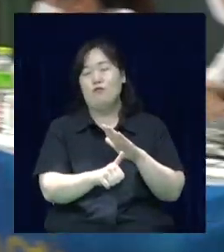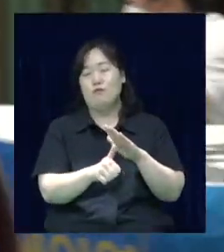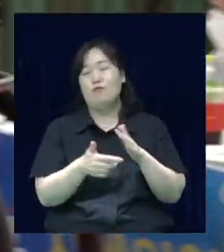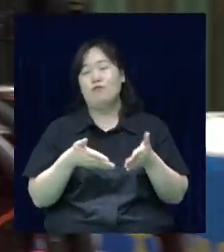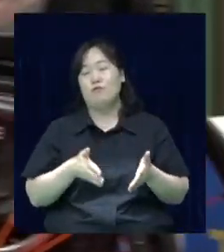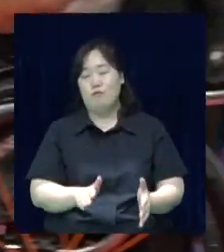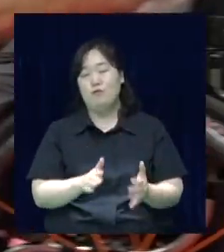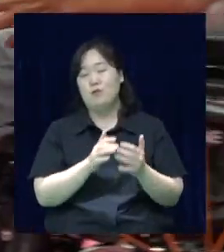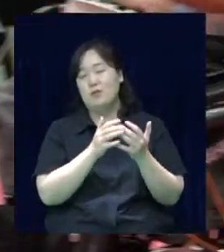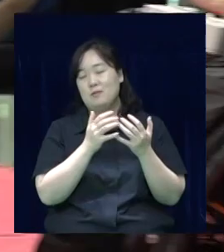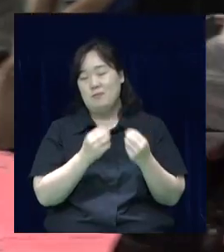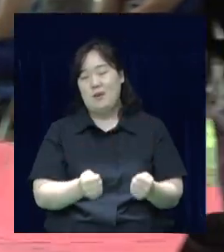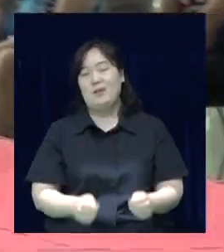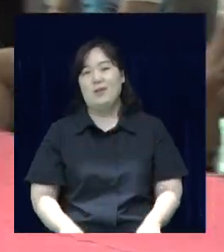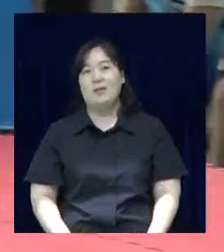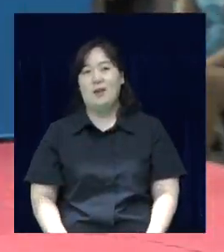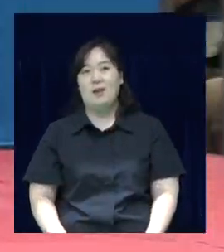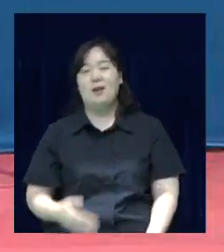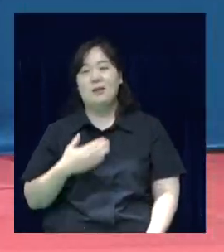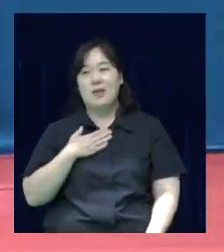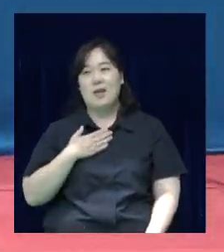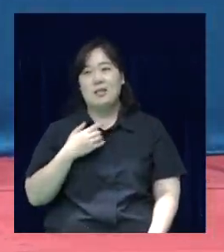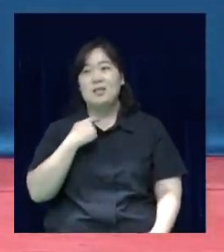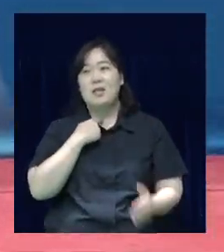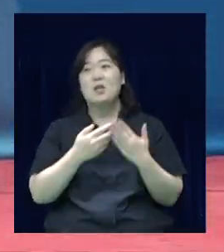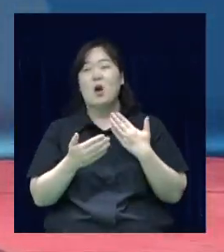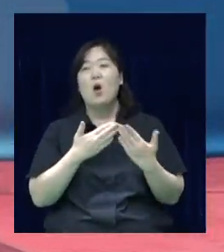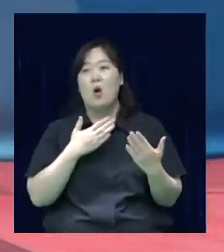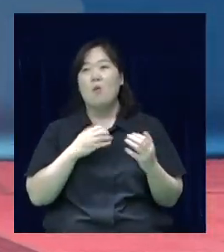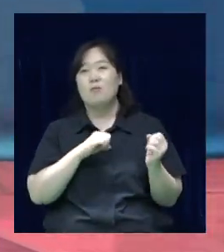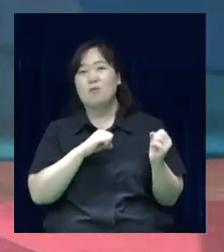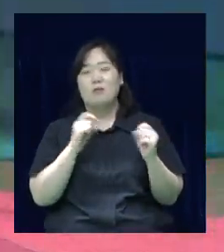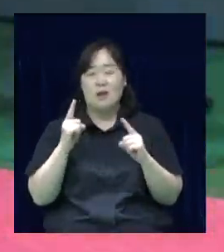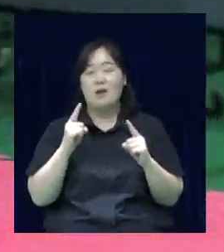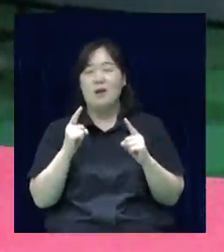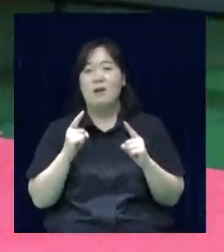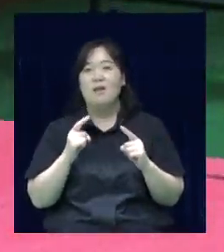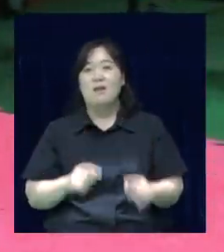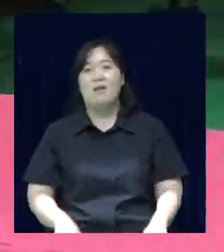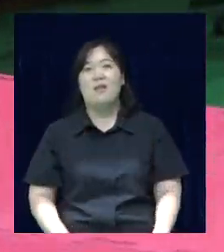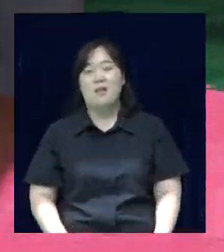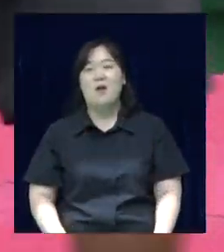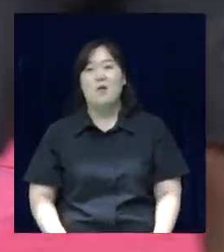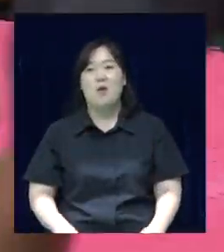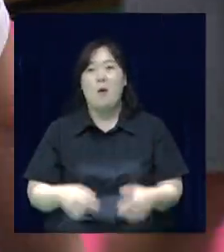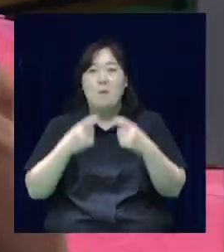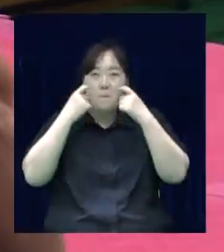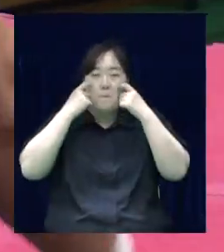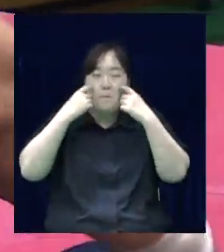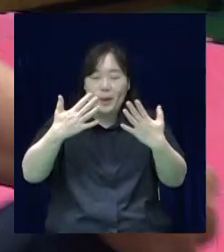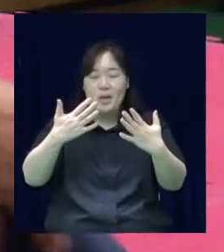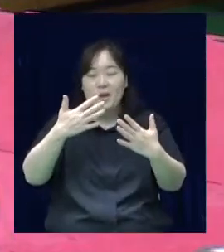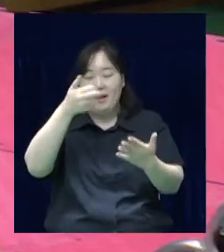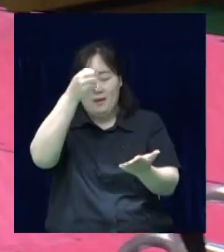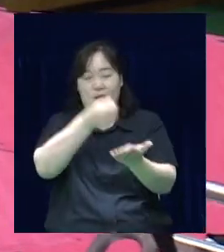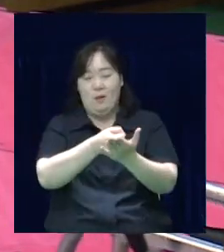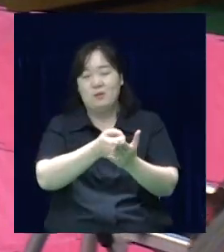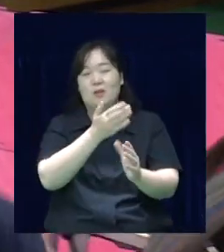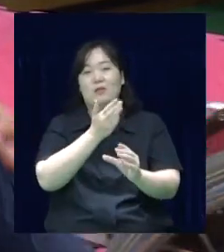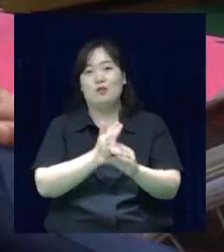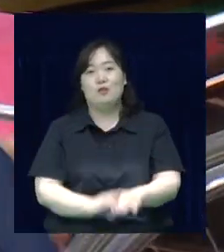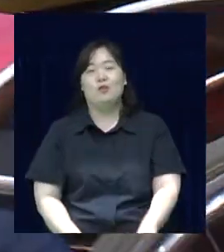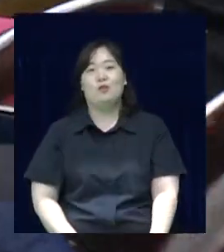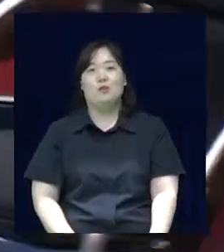자, 본인들의 경험을 살려서 또 명확한 판정을 네. 해주고 있는 상황입니다. 자, 이제 박영서